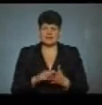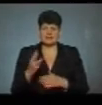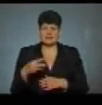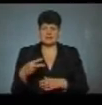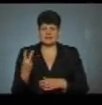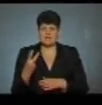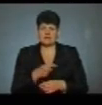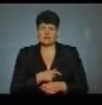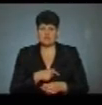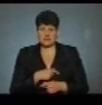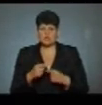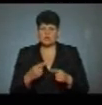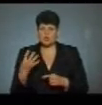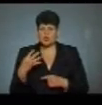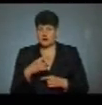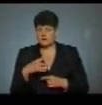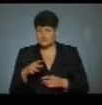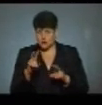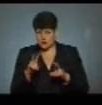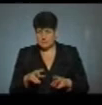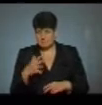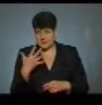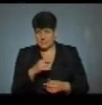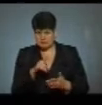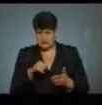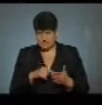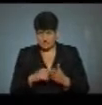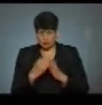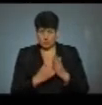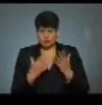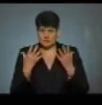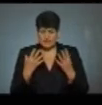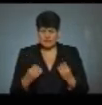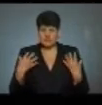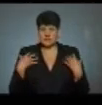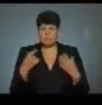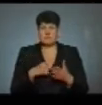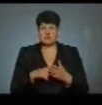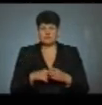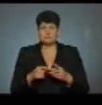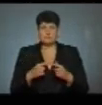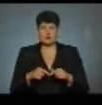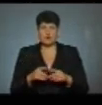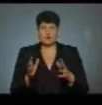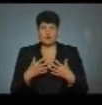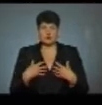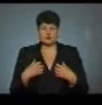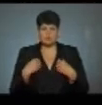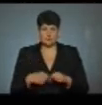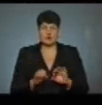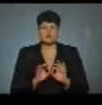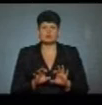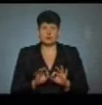депутати. За 40 хвилин вони розглянули 5 питань порядку денного. Начальник міського відділу охорони здоров'я Василь Данчак